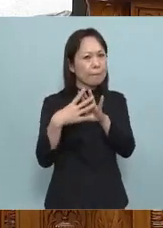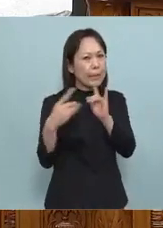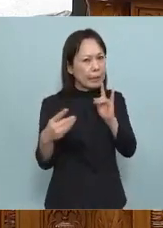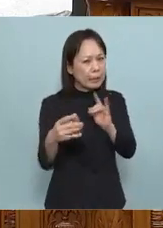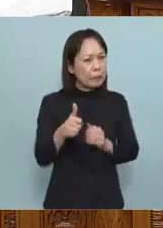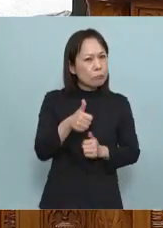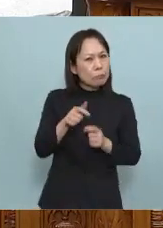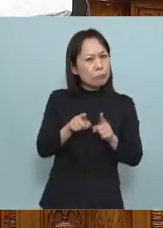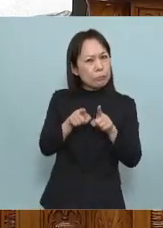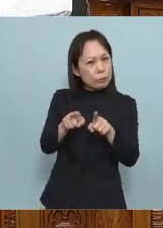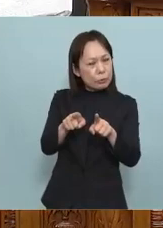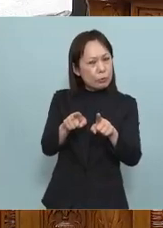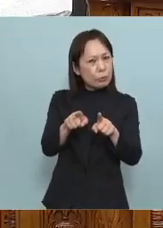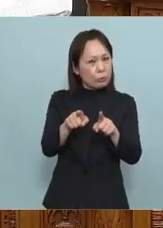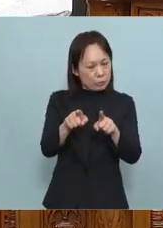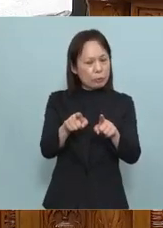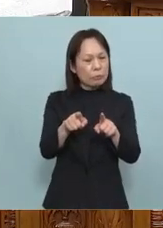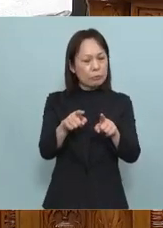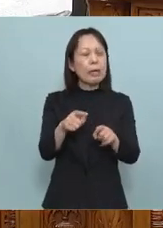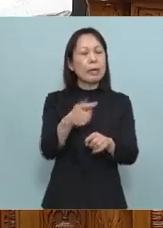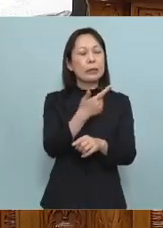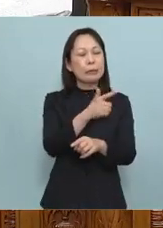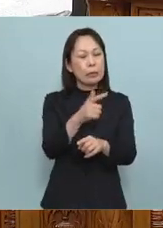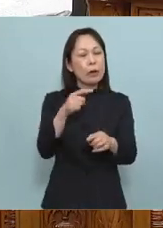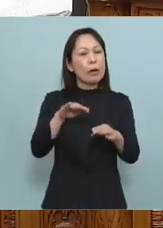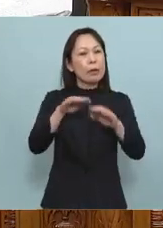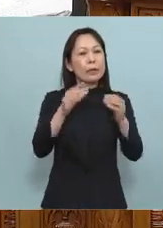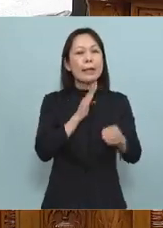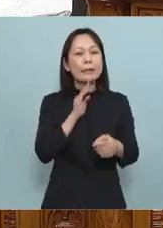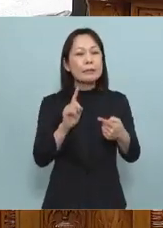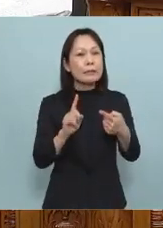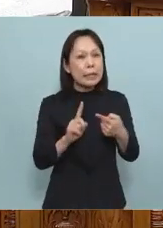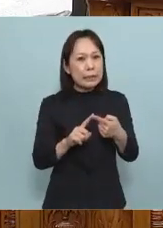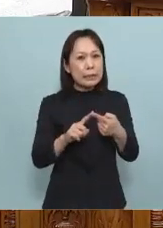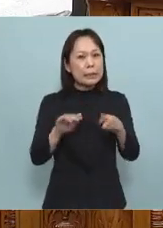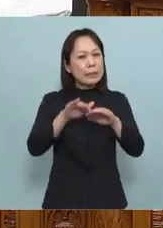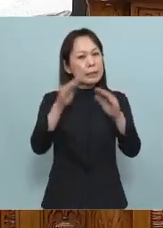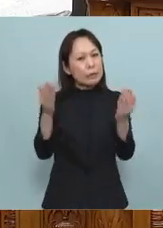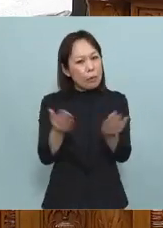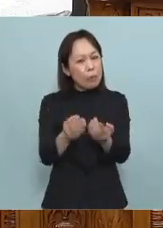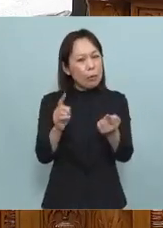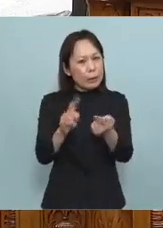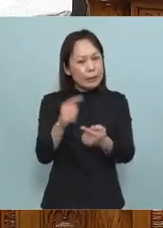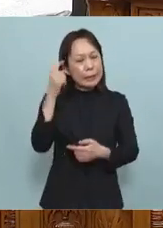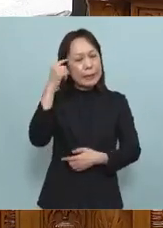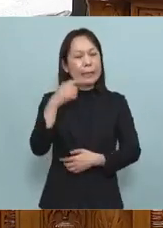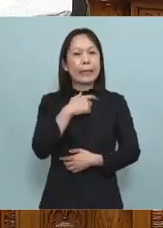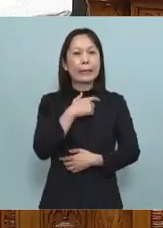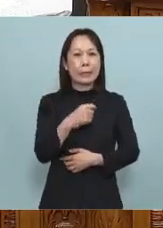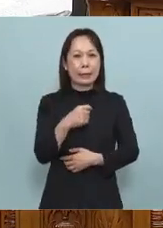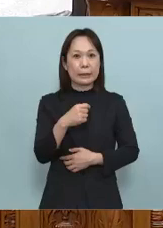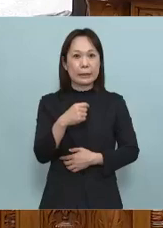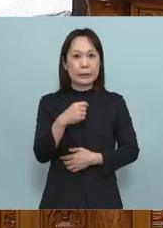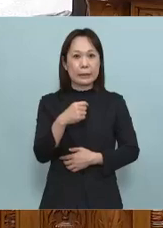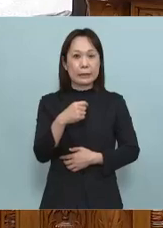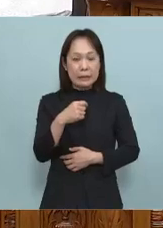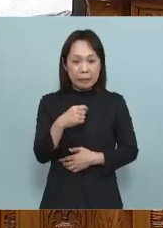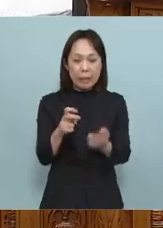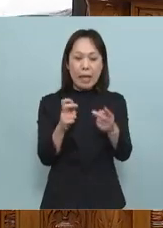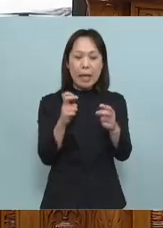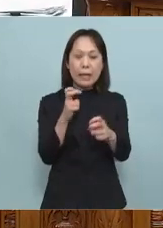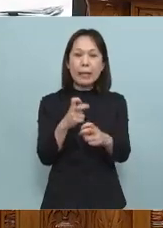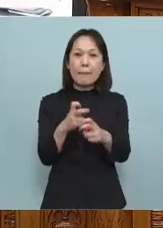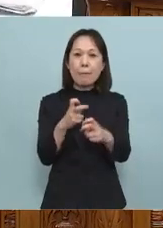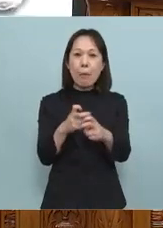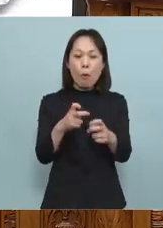る選択肢を排除せず現実的に検討してまいります。この検討は憲法の範囲内で専守